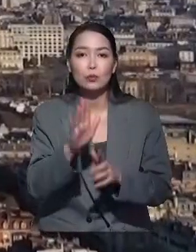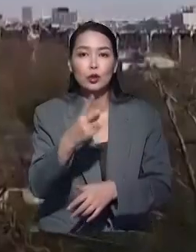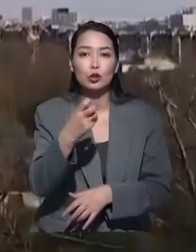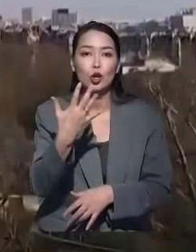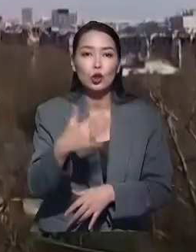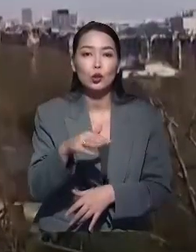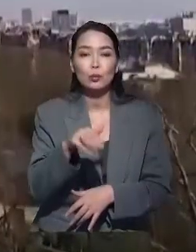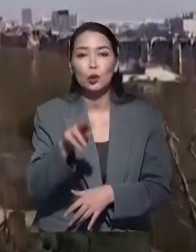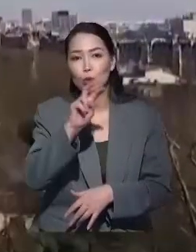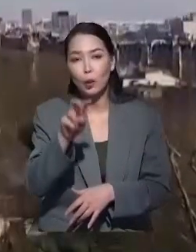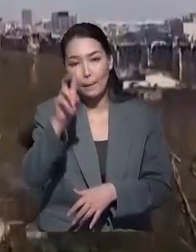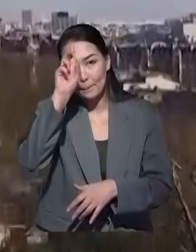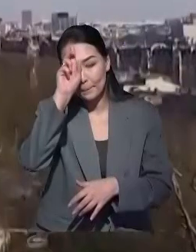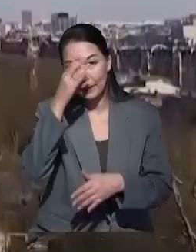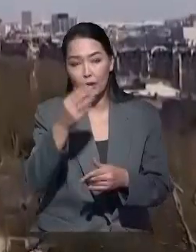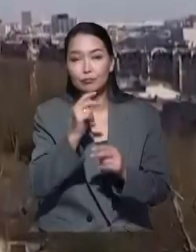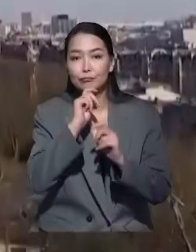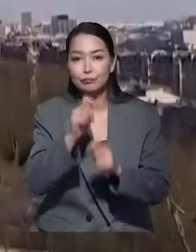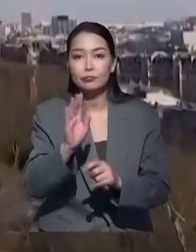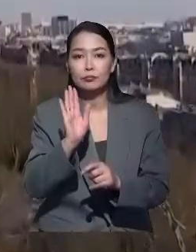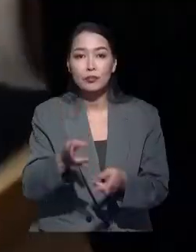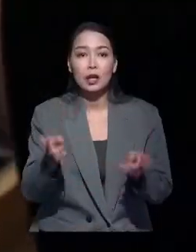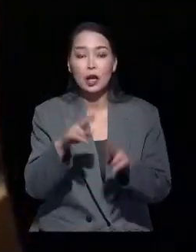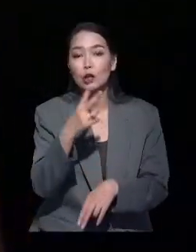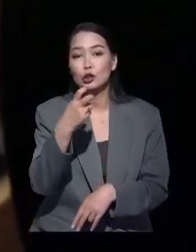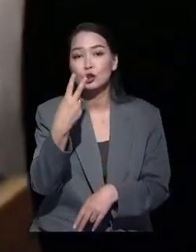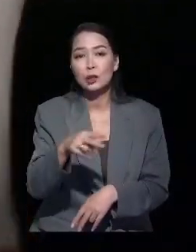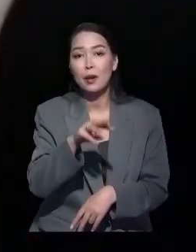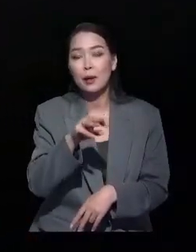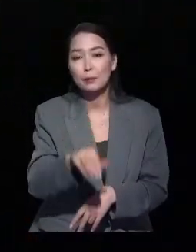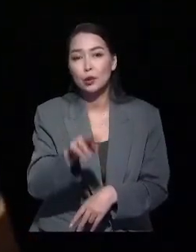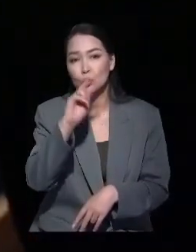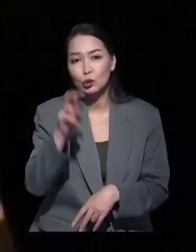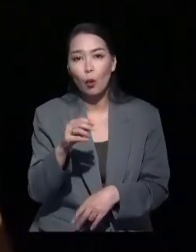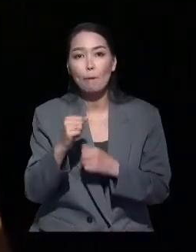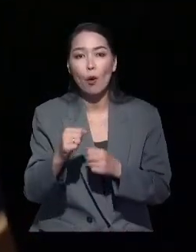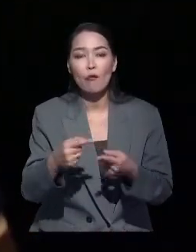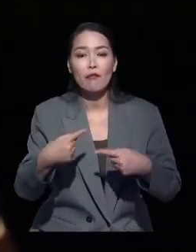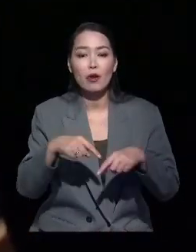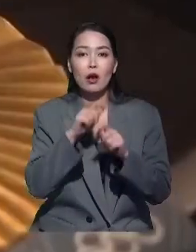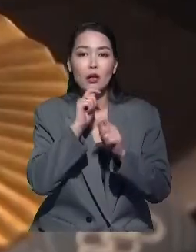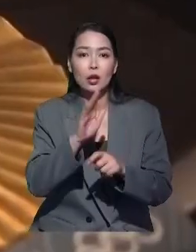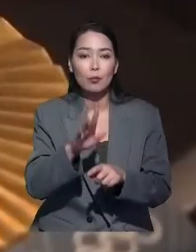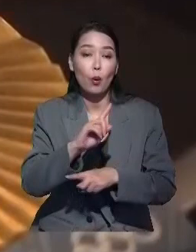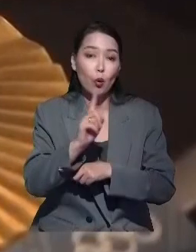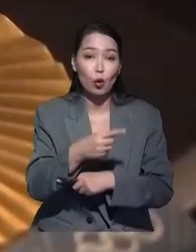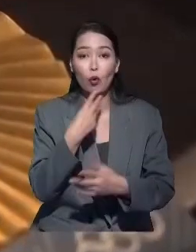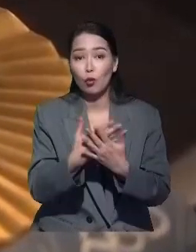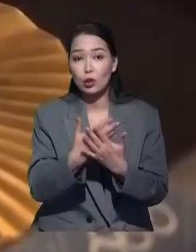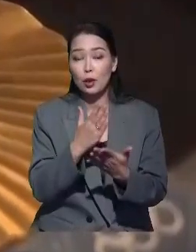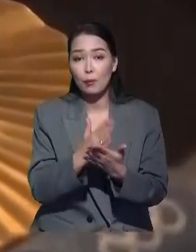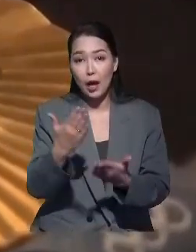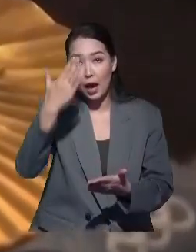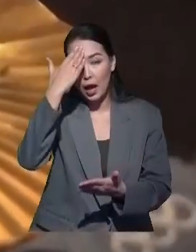мемлекет тарапынан белгіленген сыйақы. Ал қалған 220 мың долларды бокс федерациясы табыстамақ. Бұл рекордтық көрсеткіш. Оған